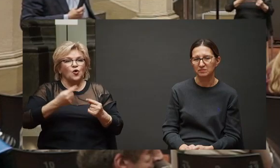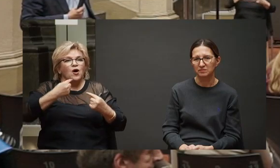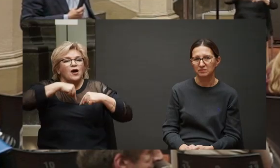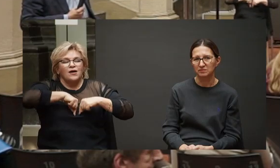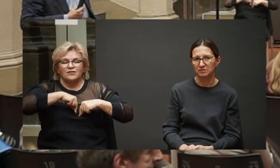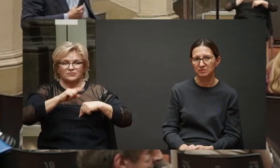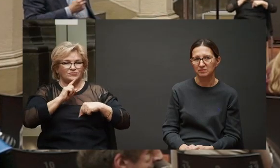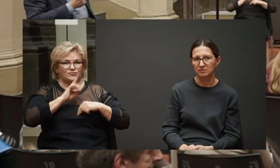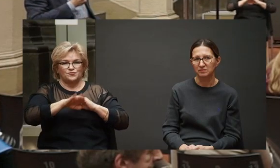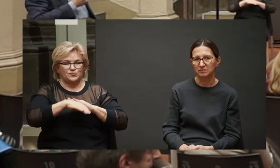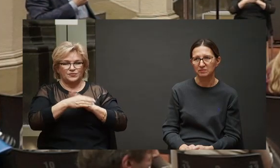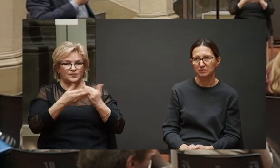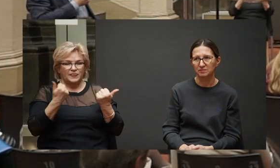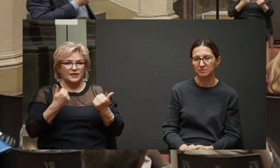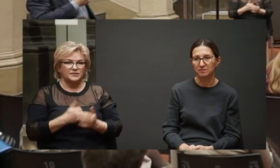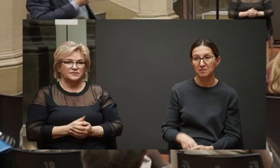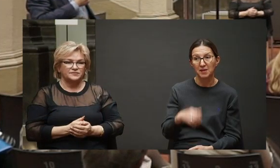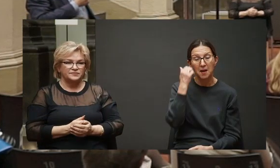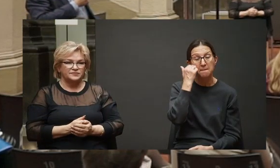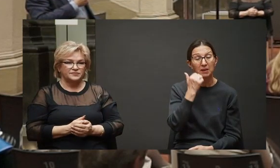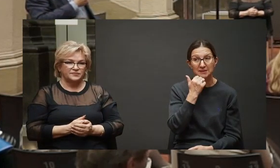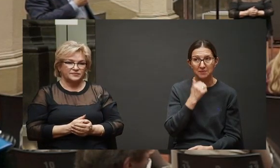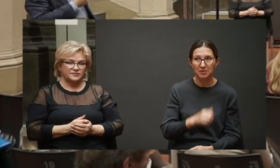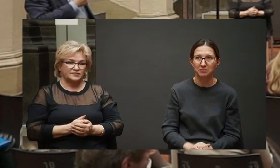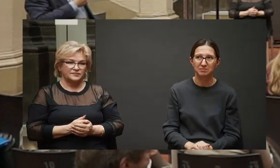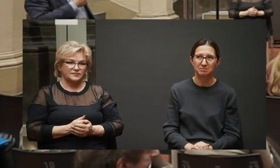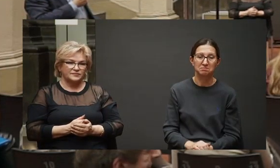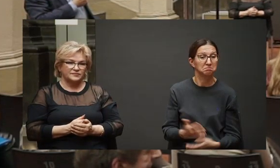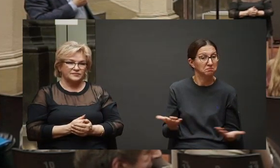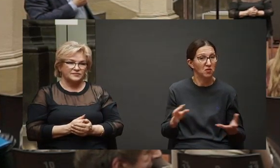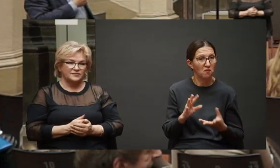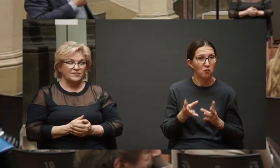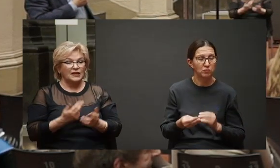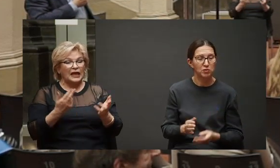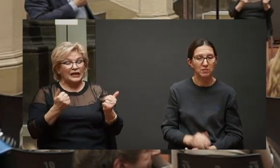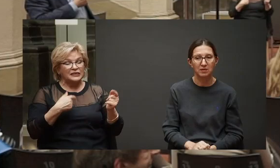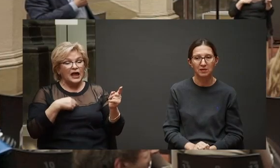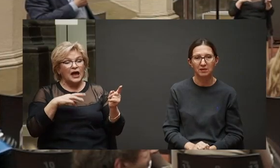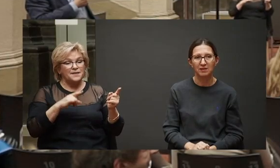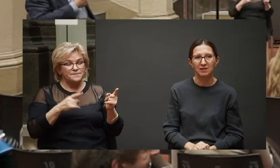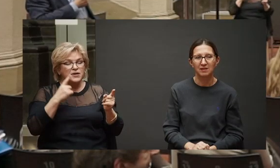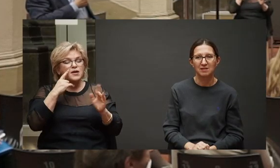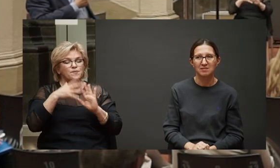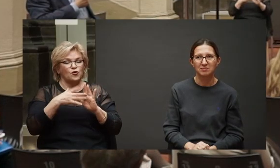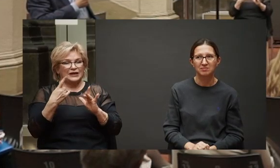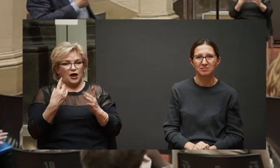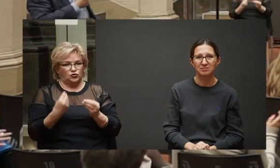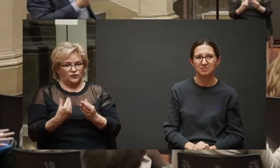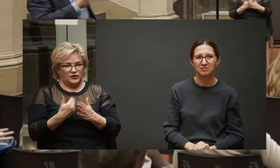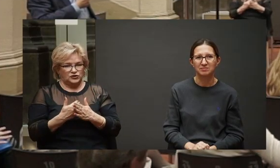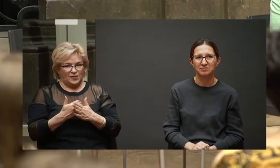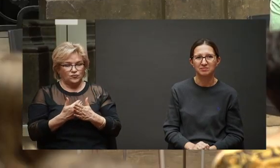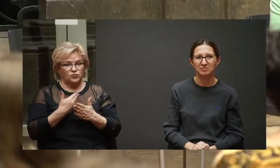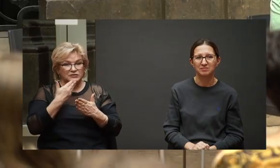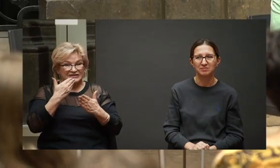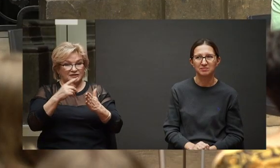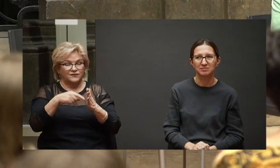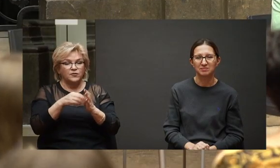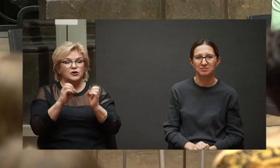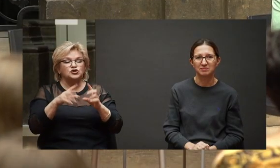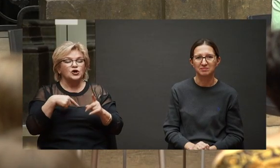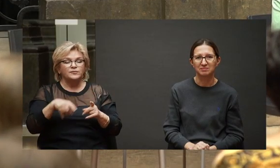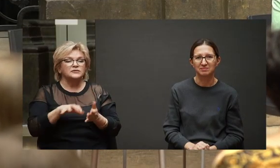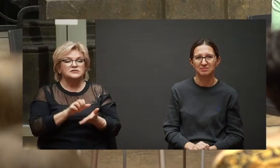глубже. Спасибо. В общем, да? Да, мы поняли одну вещь. Мы задали же вопрос, чем мы